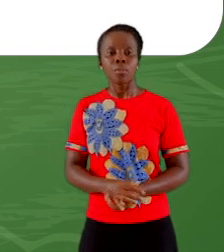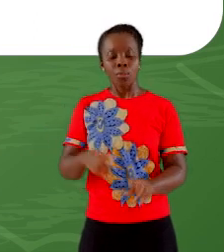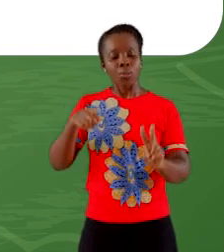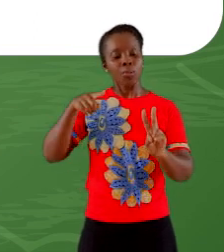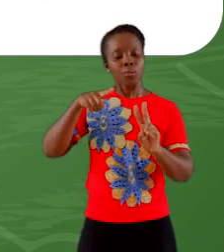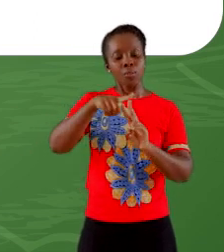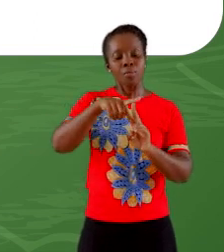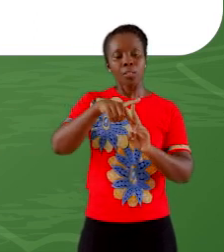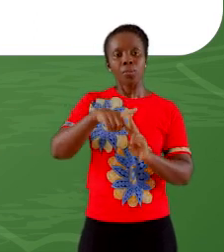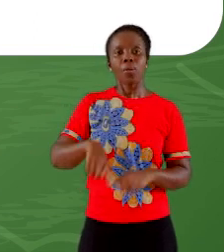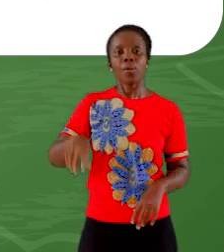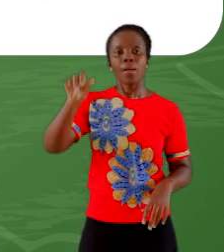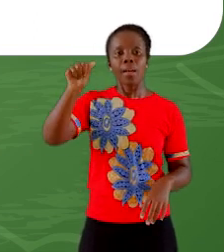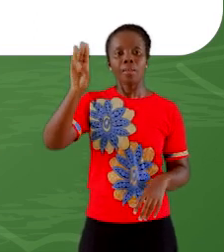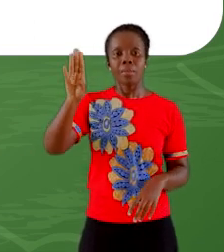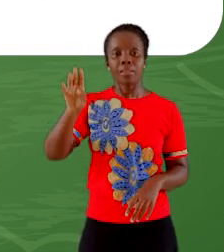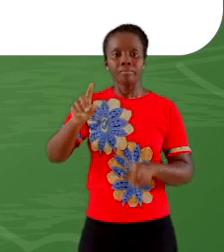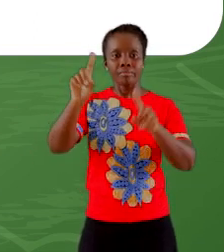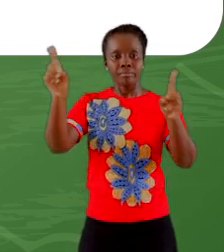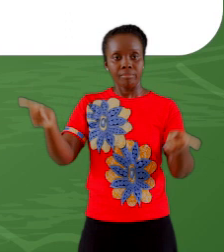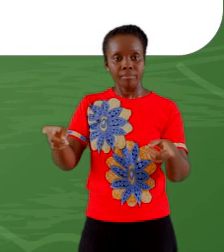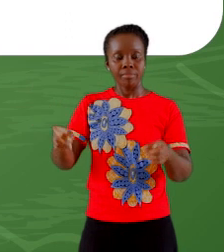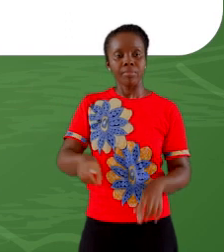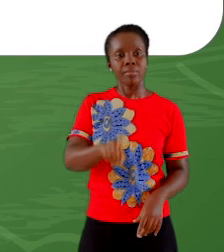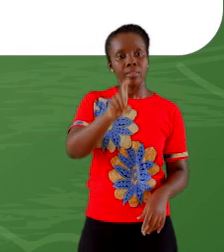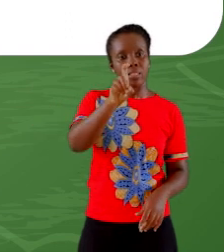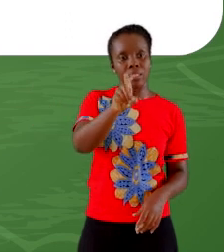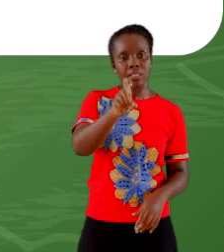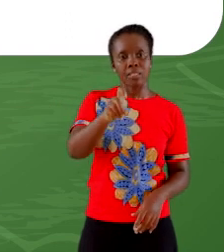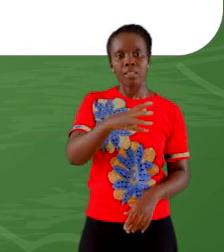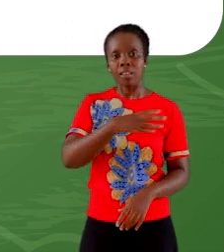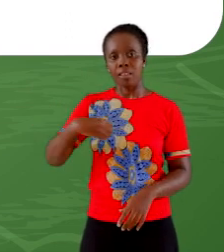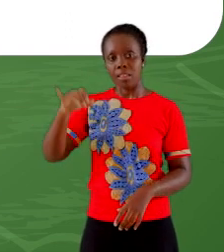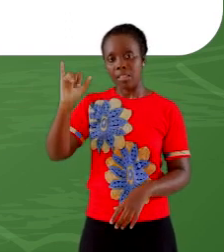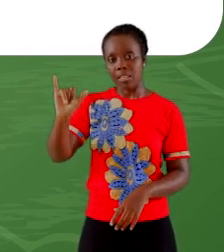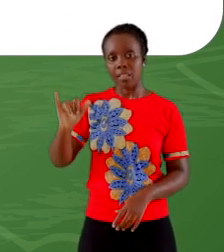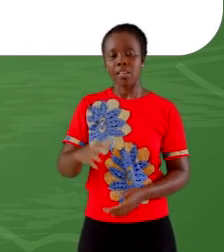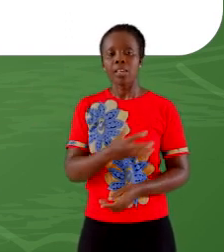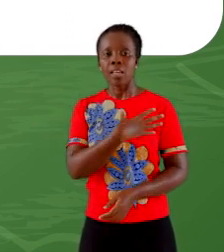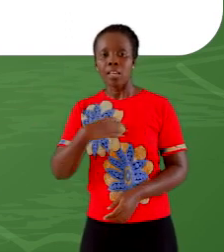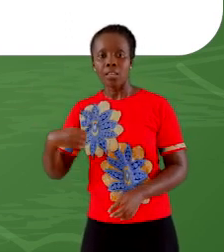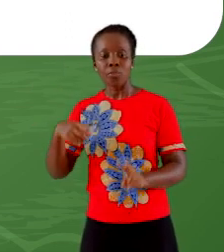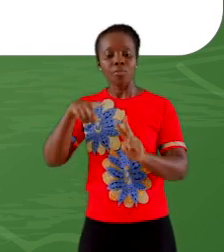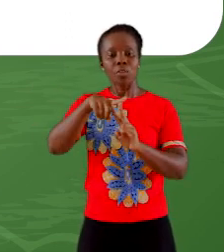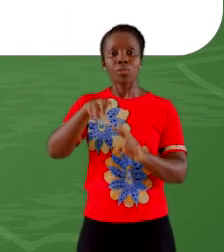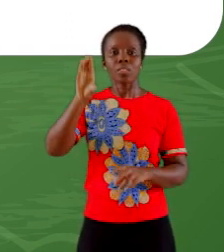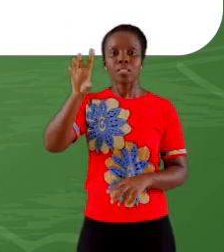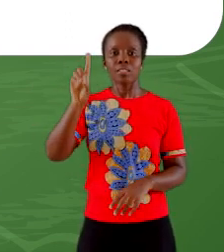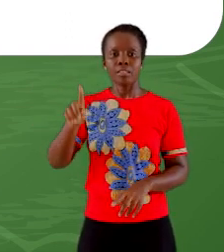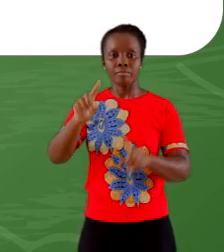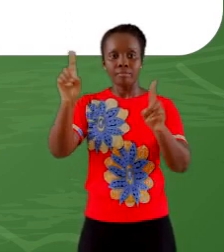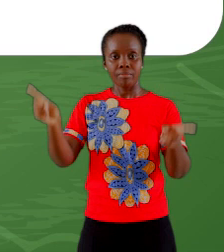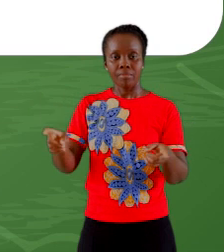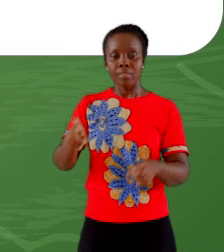que le vecteur AB a pour coordonnées X, Y et le vecteur